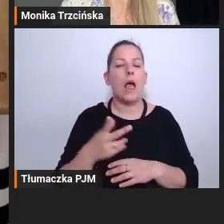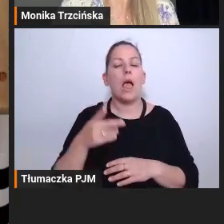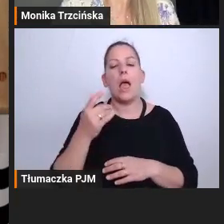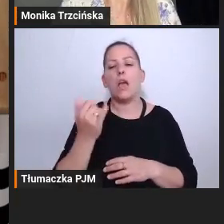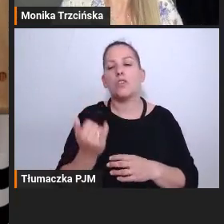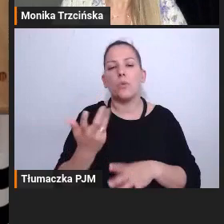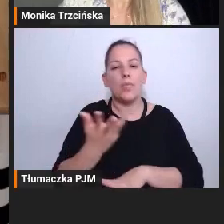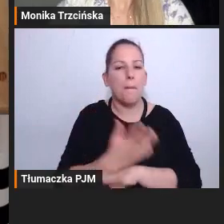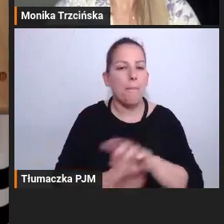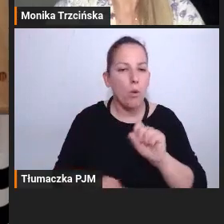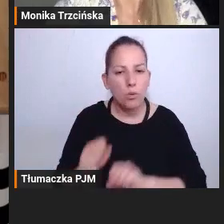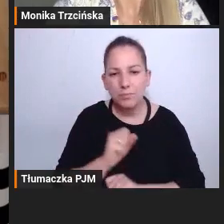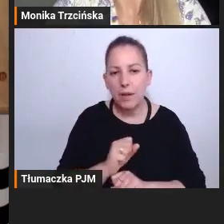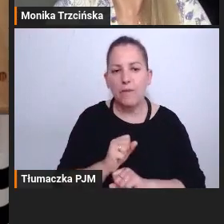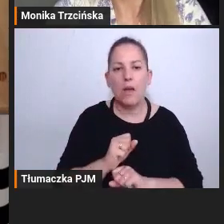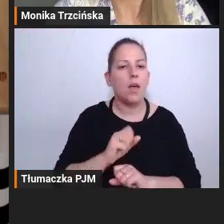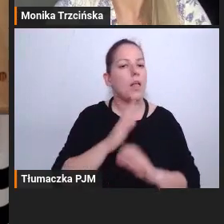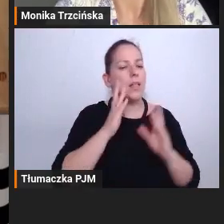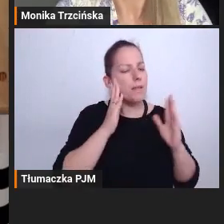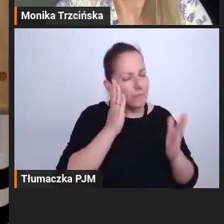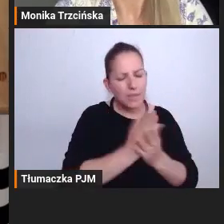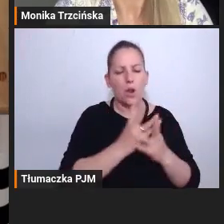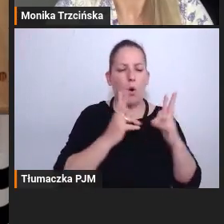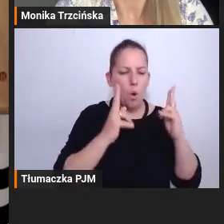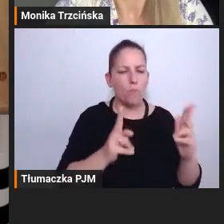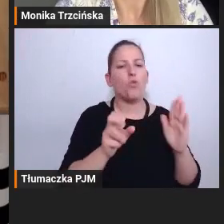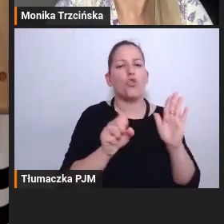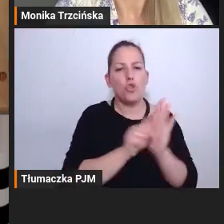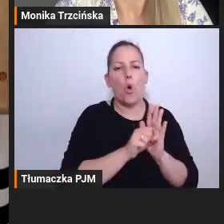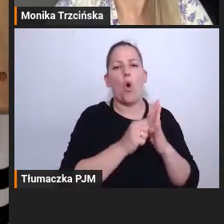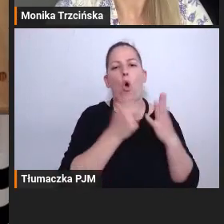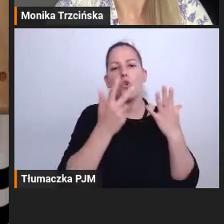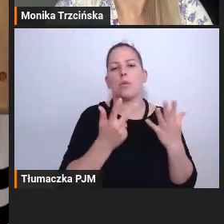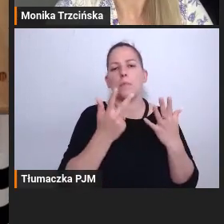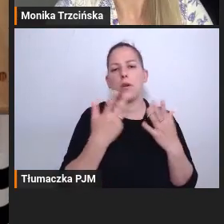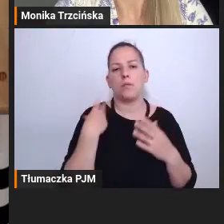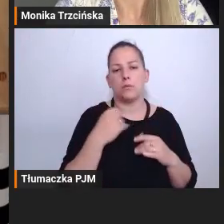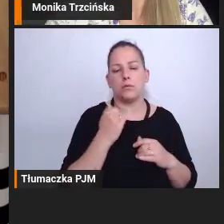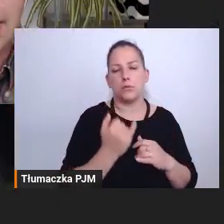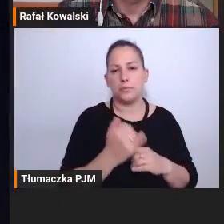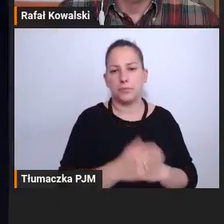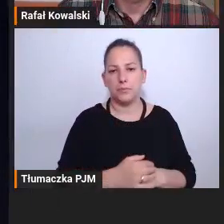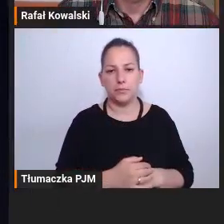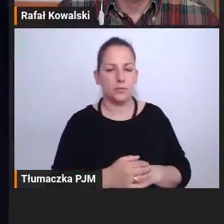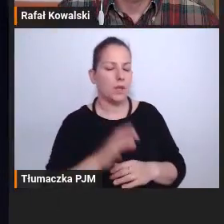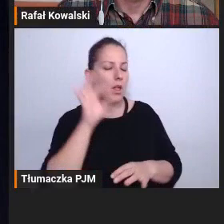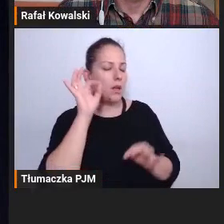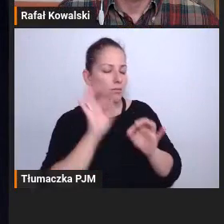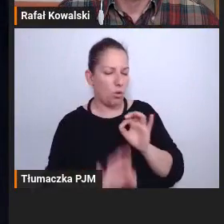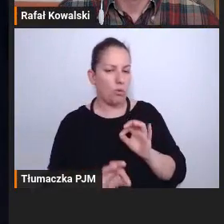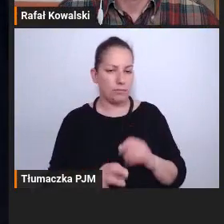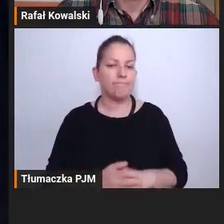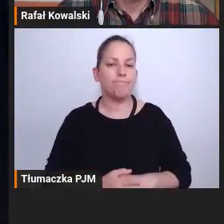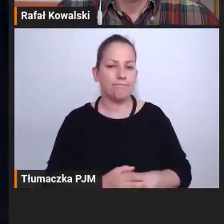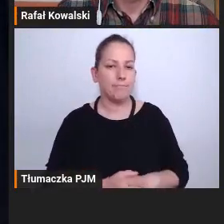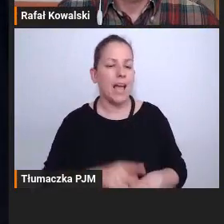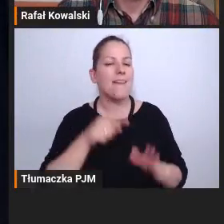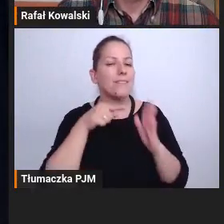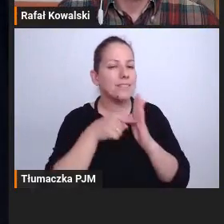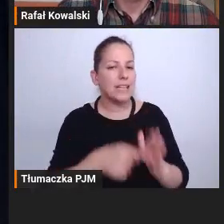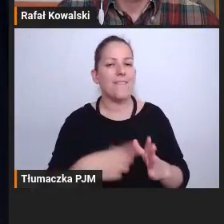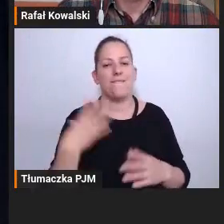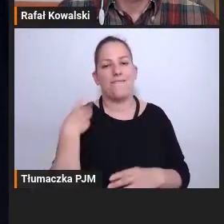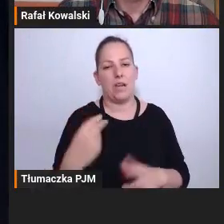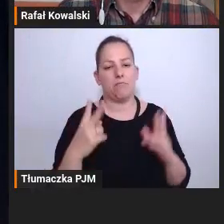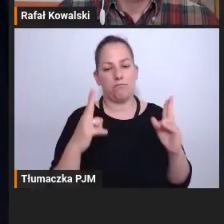niepełnosprawnym, to dotyczy tylko tej sytuacji opieki nad dzieckiem, tak? Dokładnie tak i jest konkretnie wskazany wiek, czyli